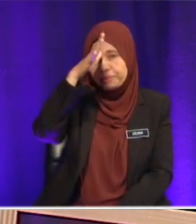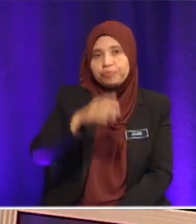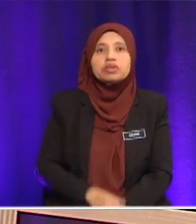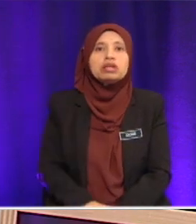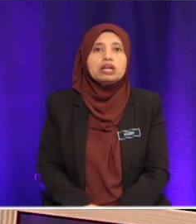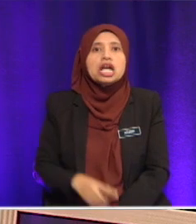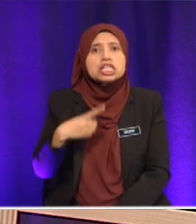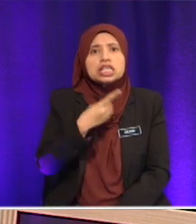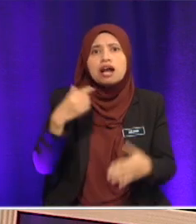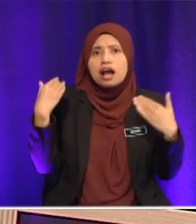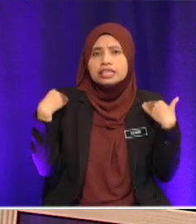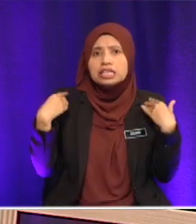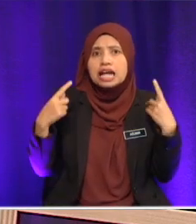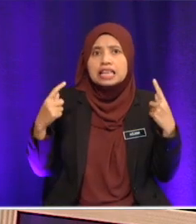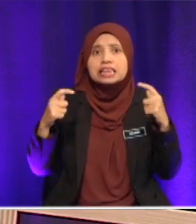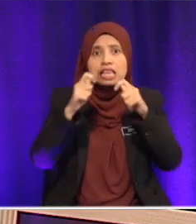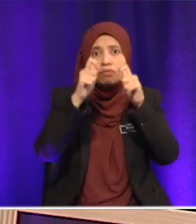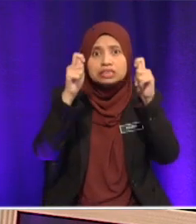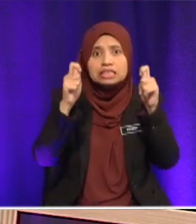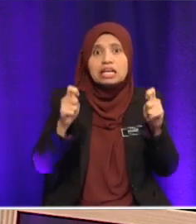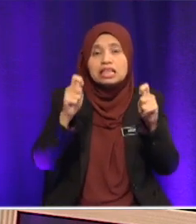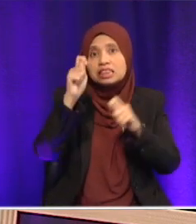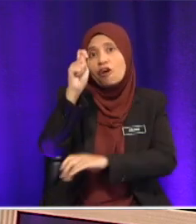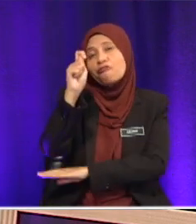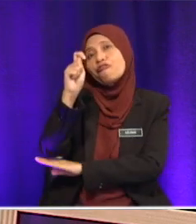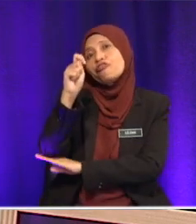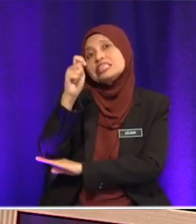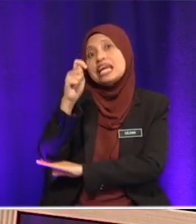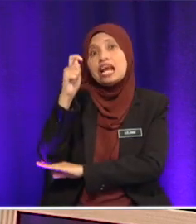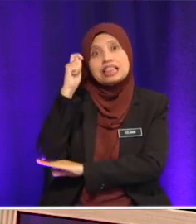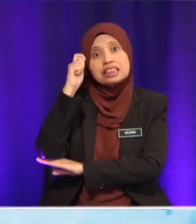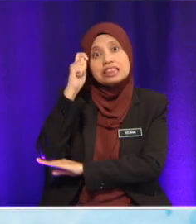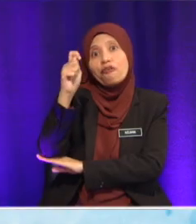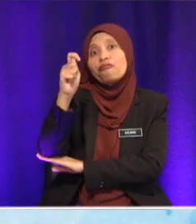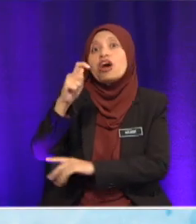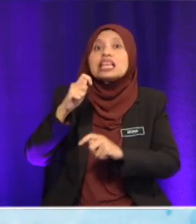tafsiran umum untuk pengajaran batu ini pada tahap